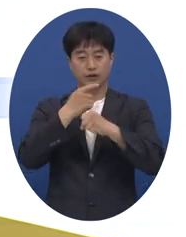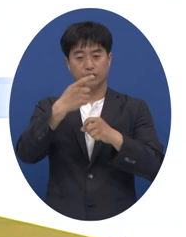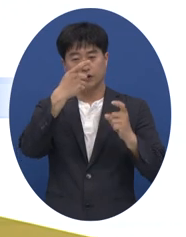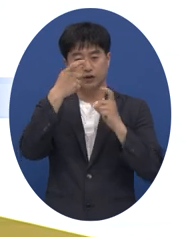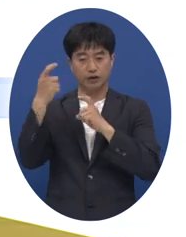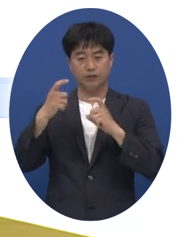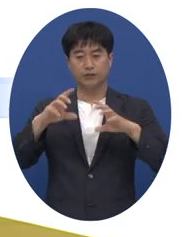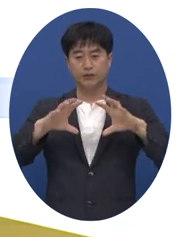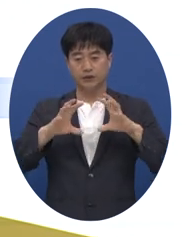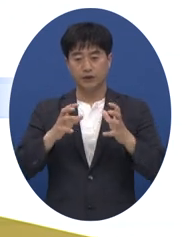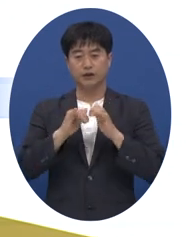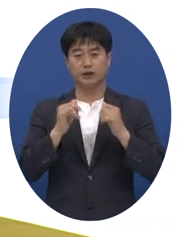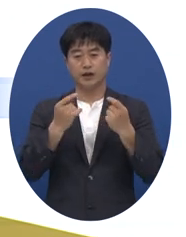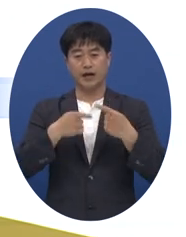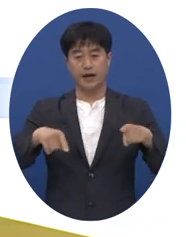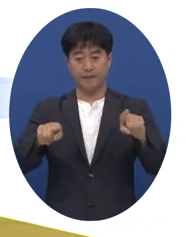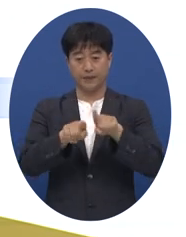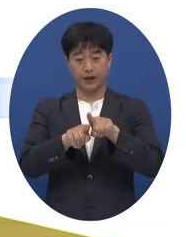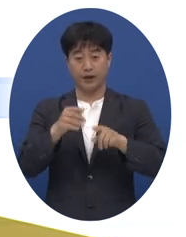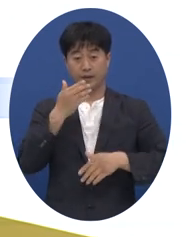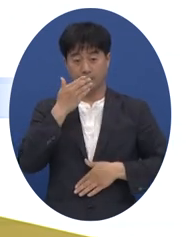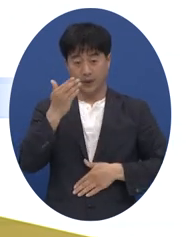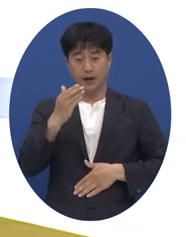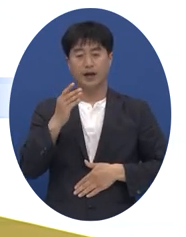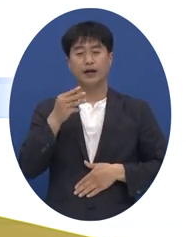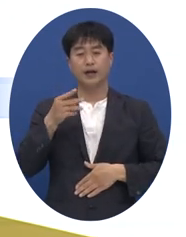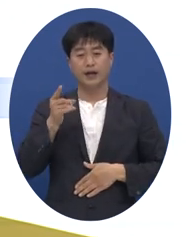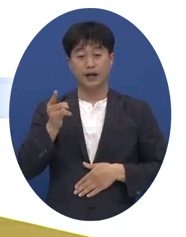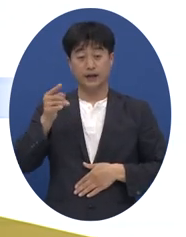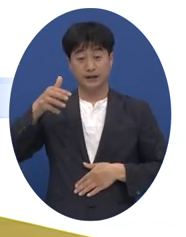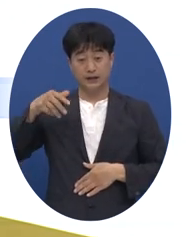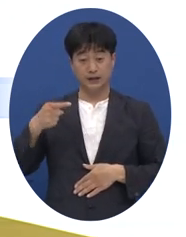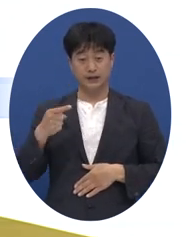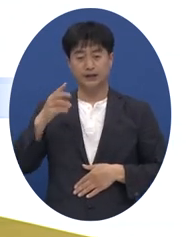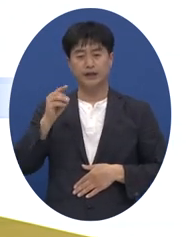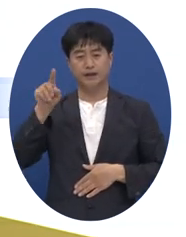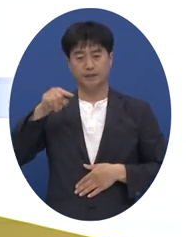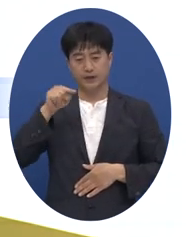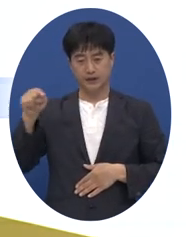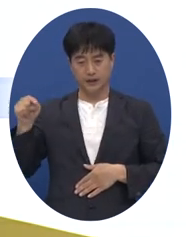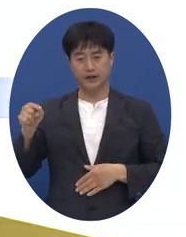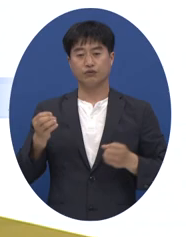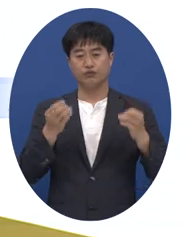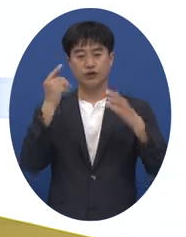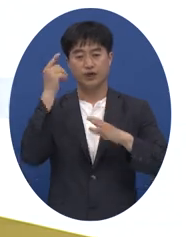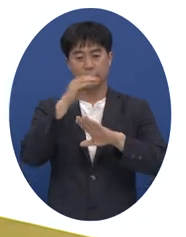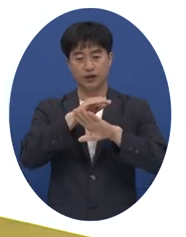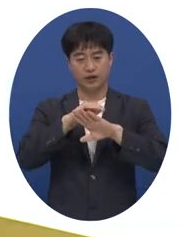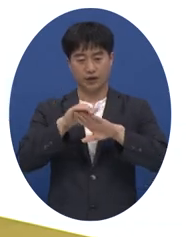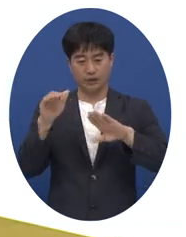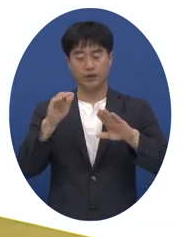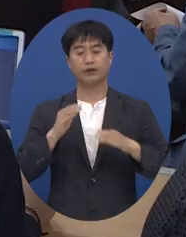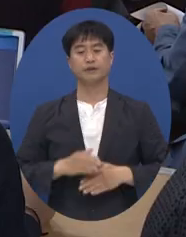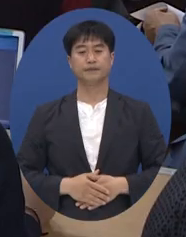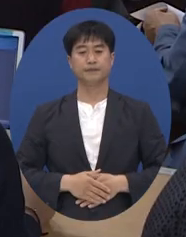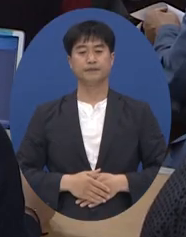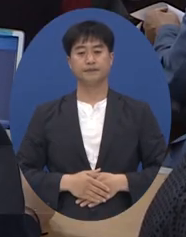기념하여 전 세계인이 함께 할수 있는 레츠 DMZ 행사를 개최하고자